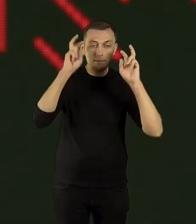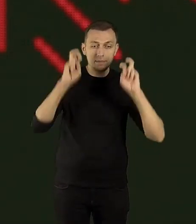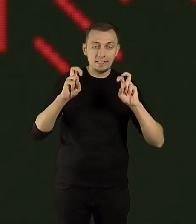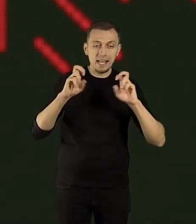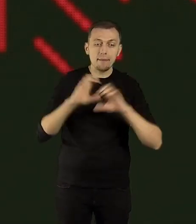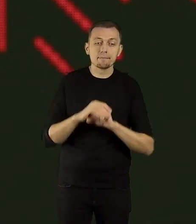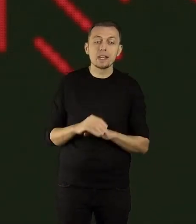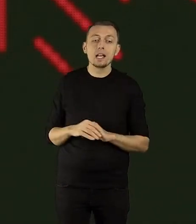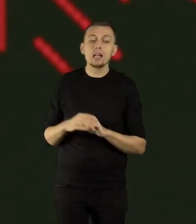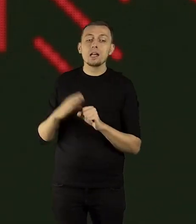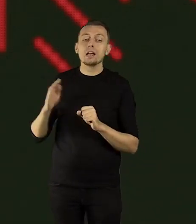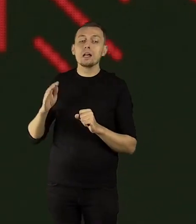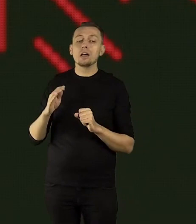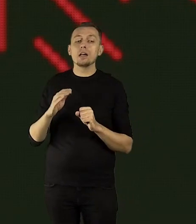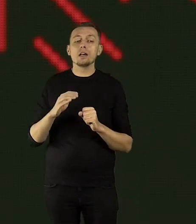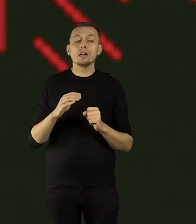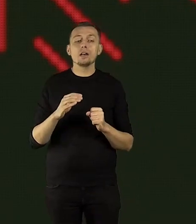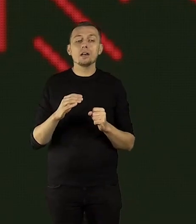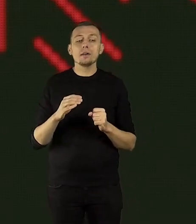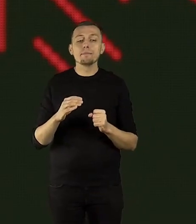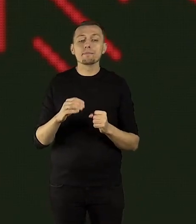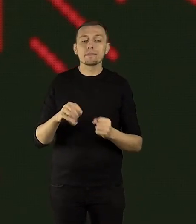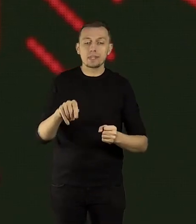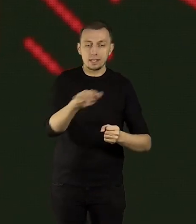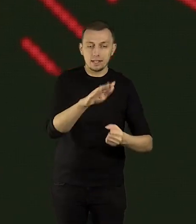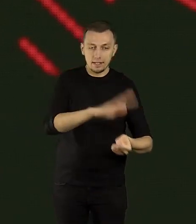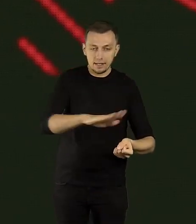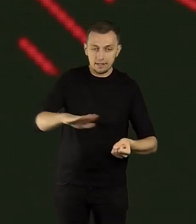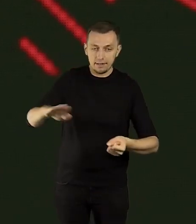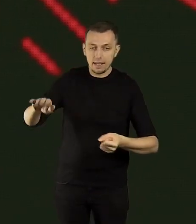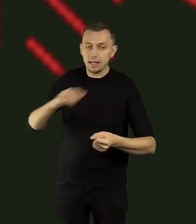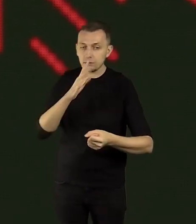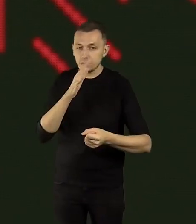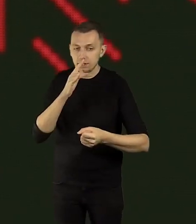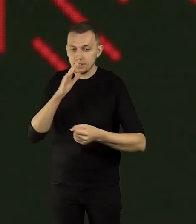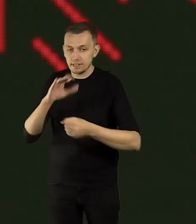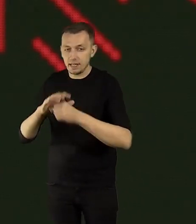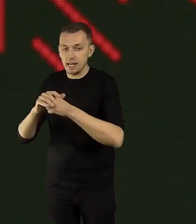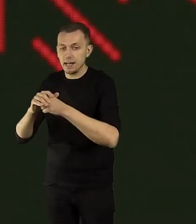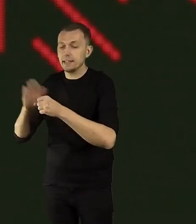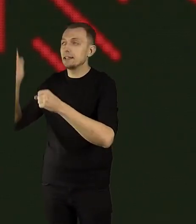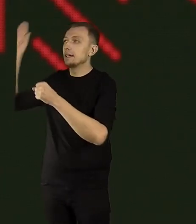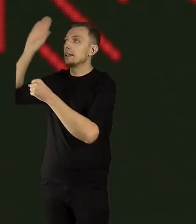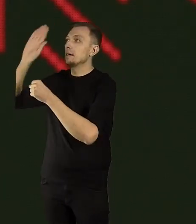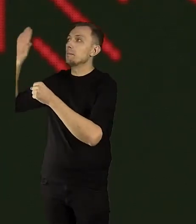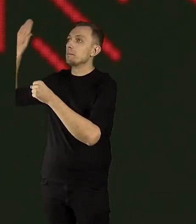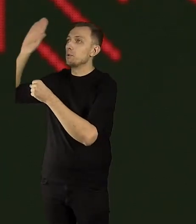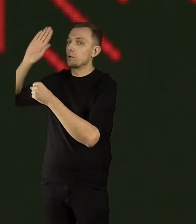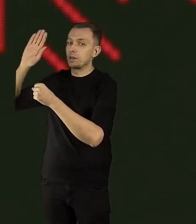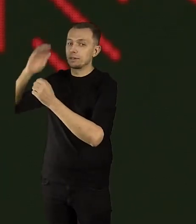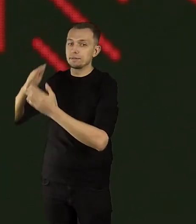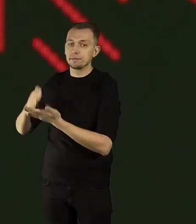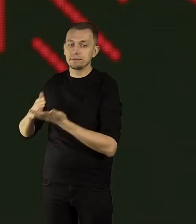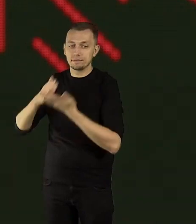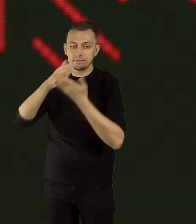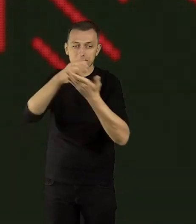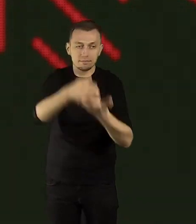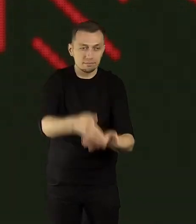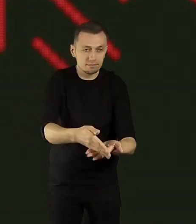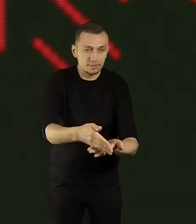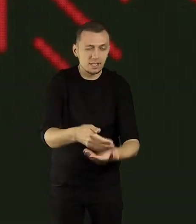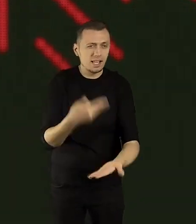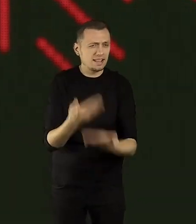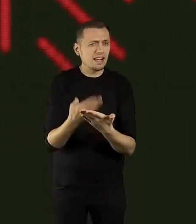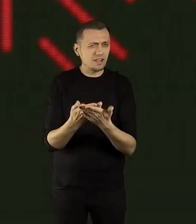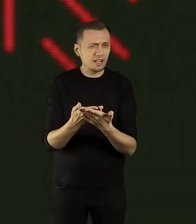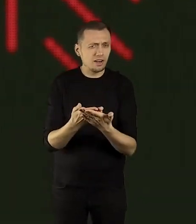Izraelem przez wzgląd na miłosierdzie. Bóg pamięta o tym, że jest miłosierny. Czy